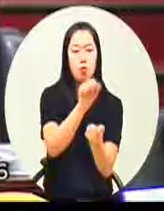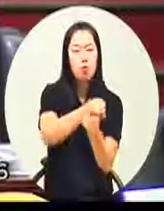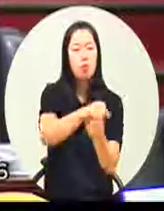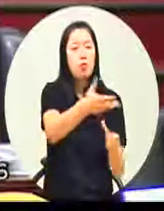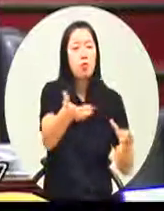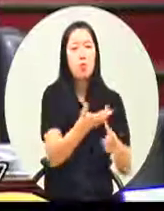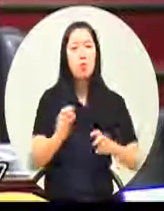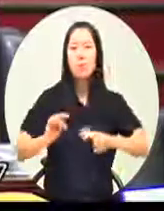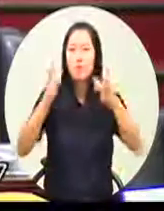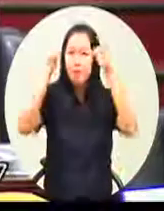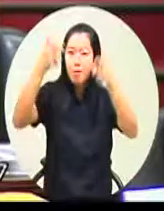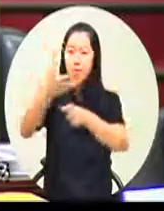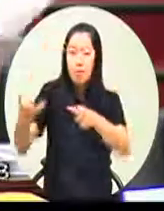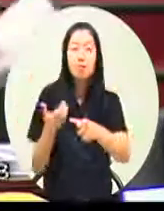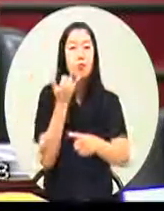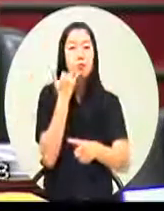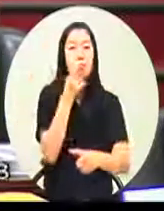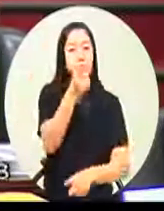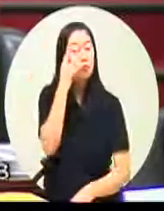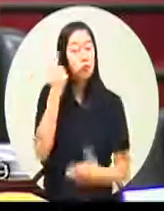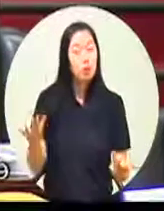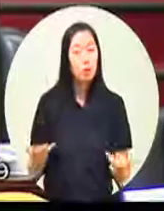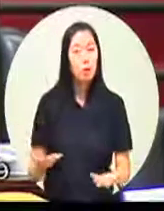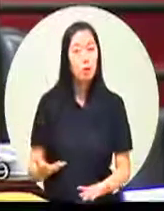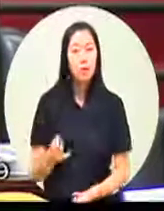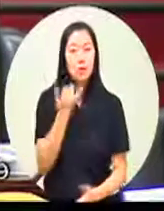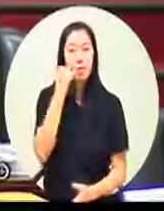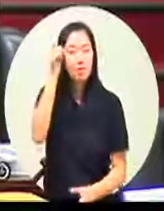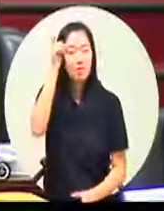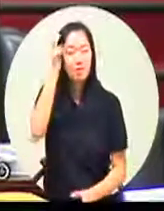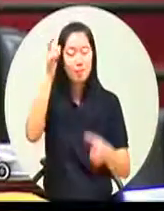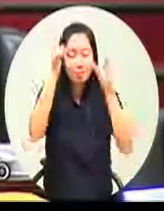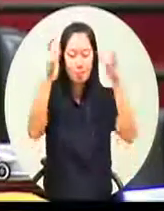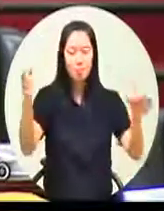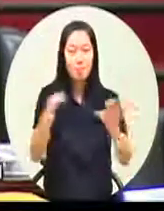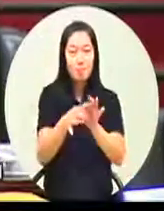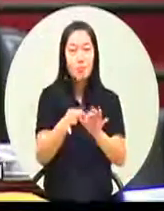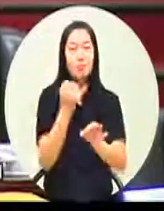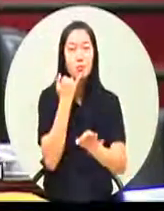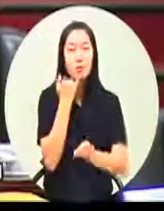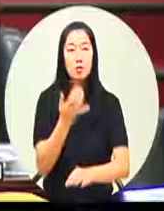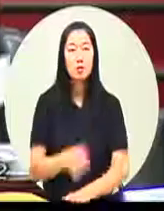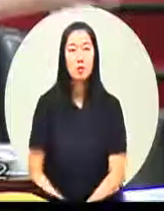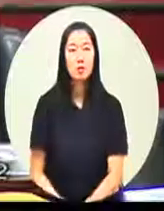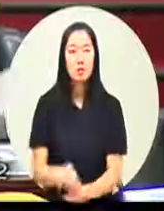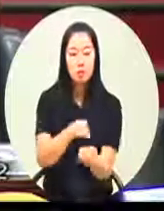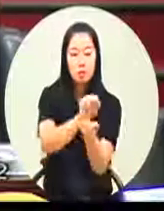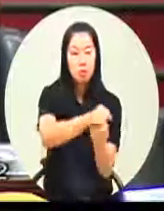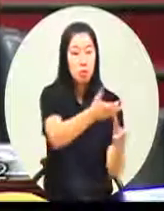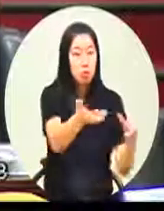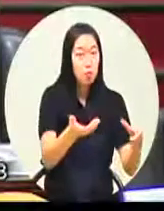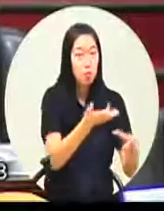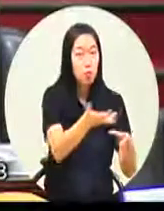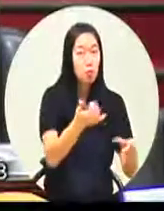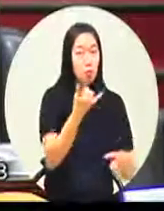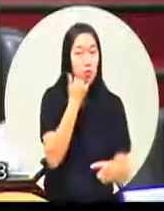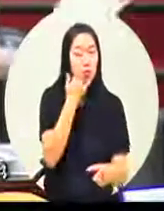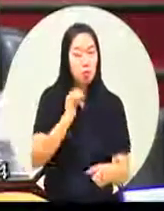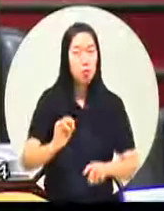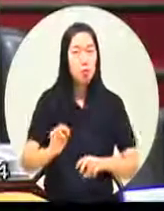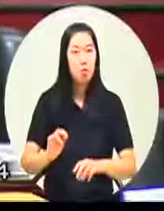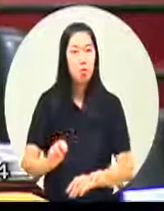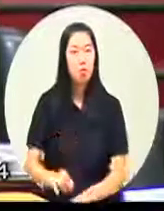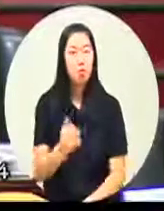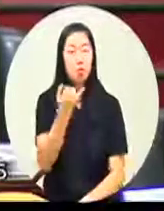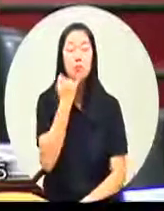呢？跟高雄有一个连接啊，是不是？ 澄清湖过去 澄清湖把它改成一个美浓湖啊， 它过去叫 改